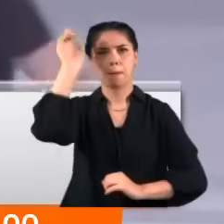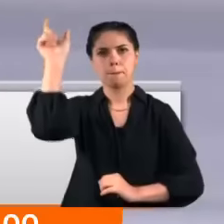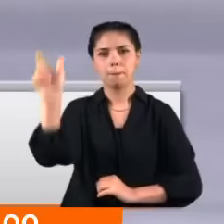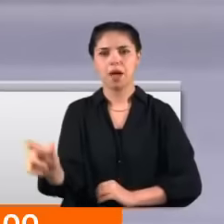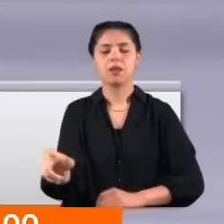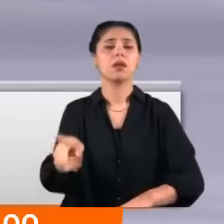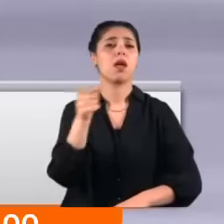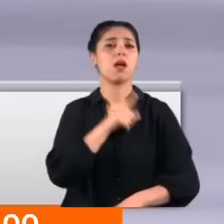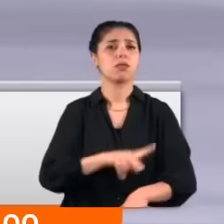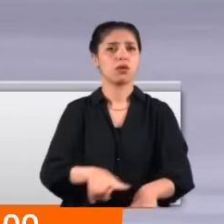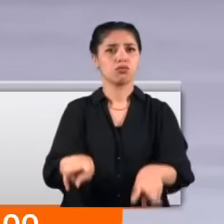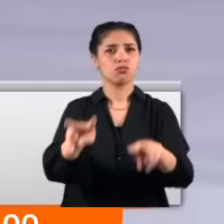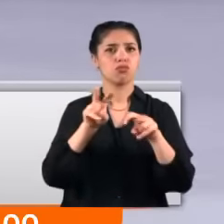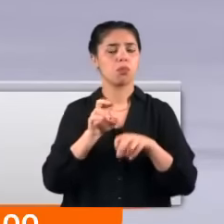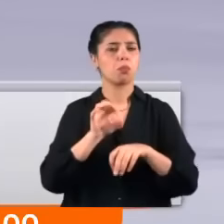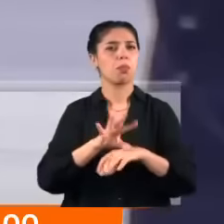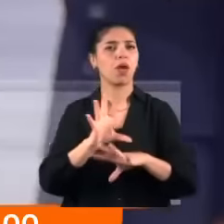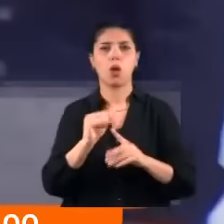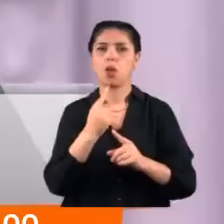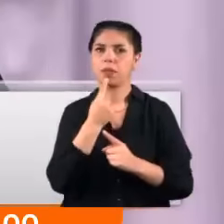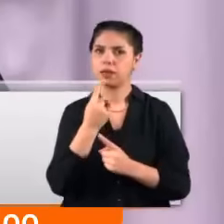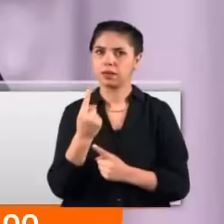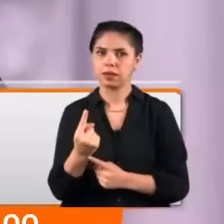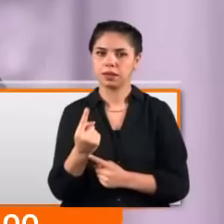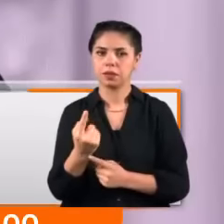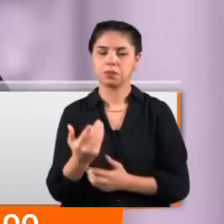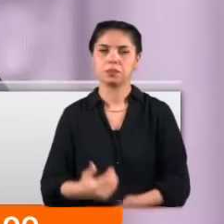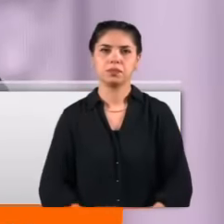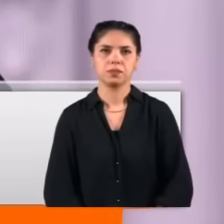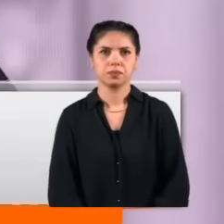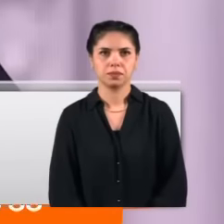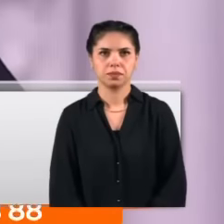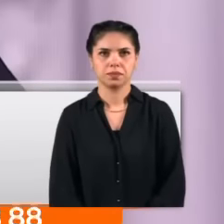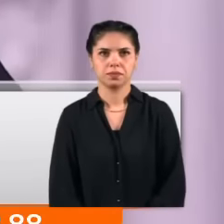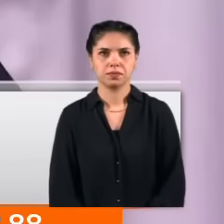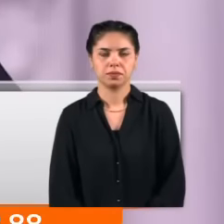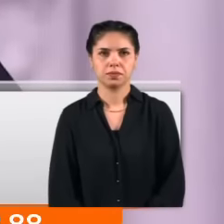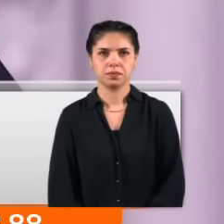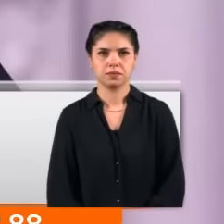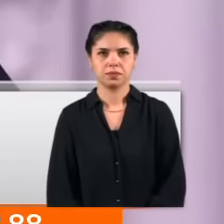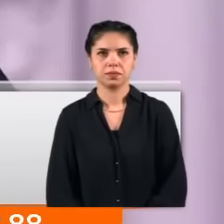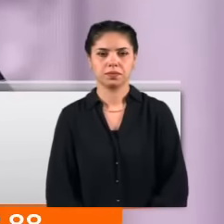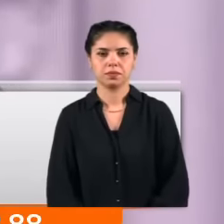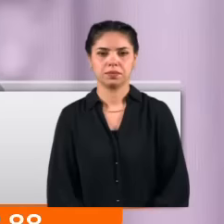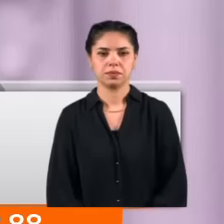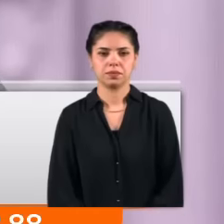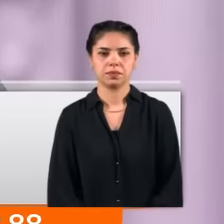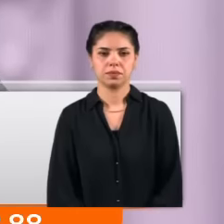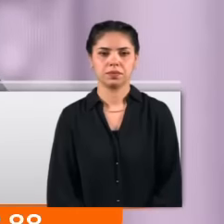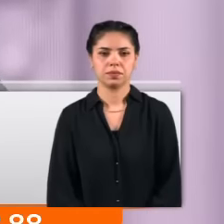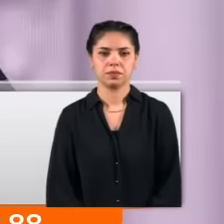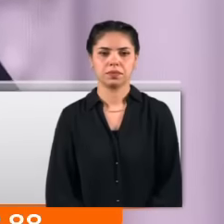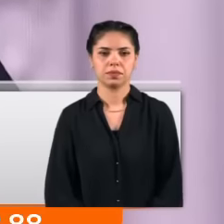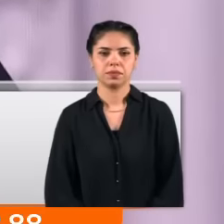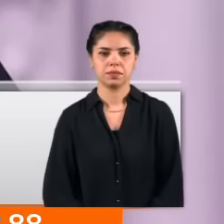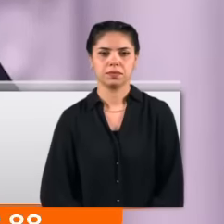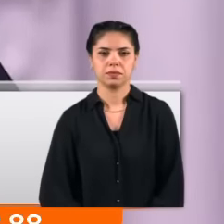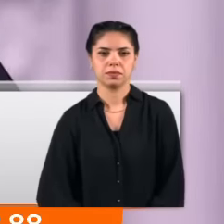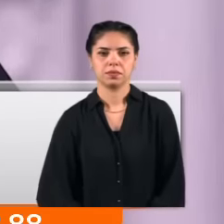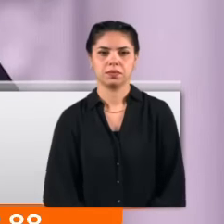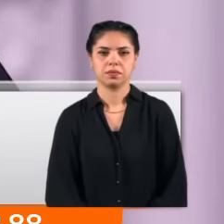adaylıktan çekilmesinin an meselesi olduğunu iddia etti. Eğer ben başkan olsaydım, Rusya-Ukrayna savaşı ve Hamas'la İsrail arasında